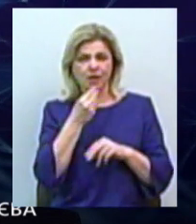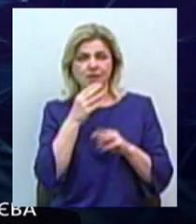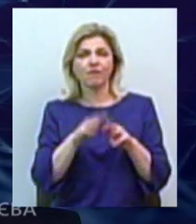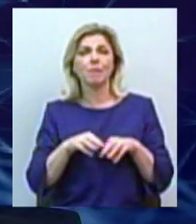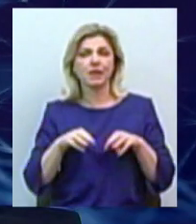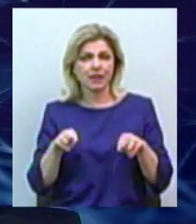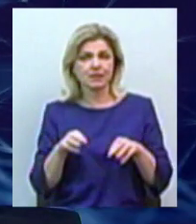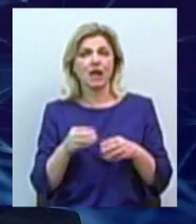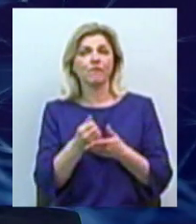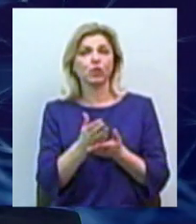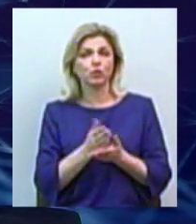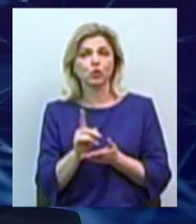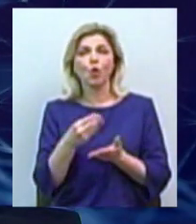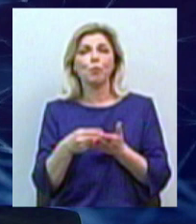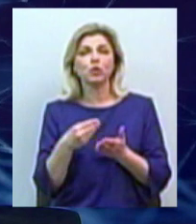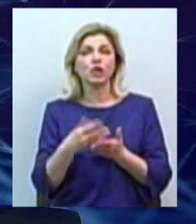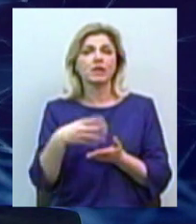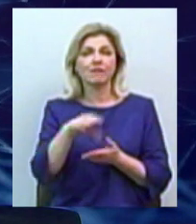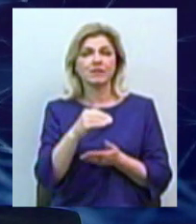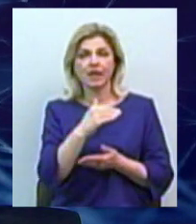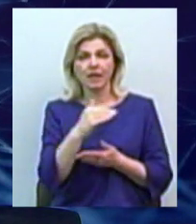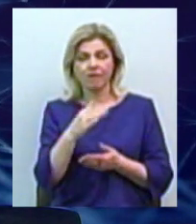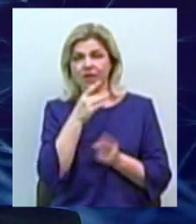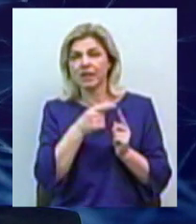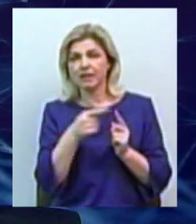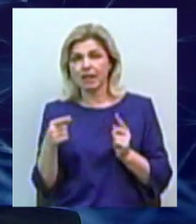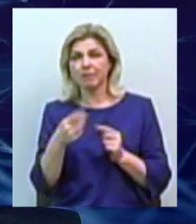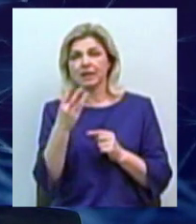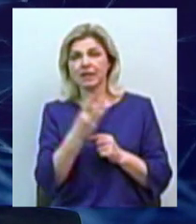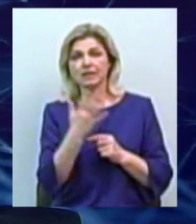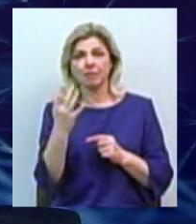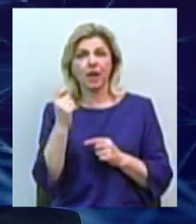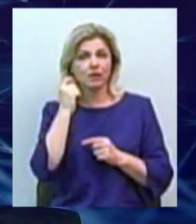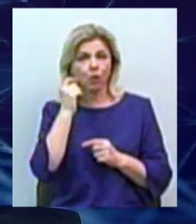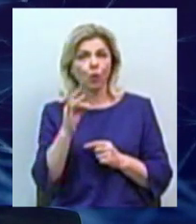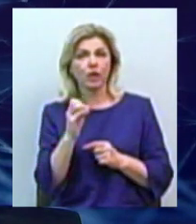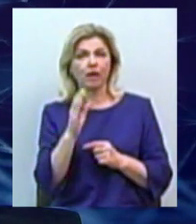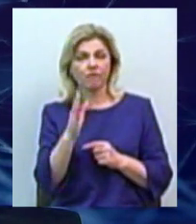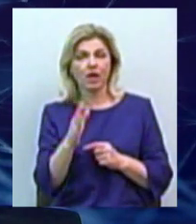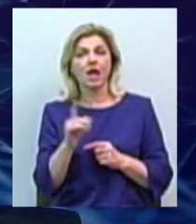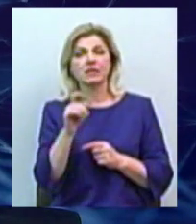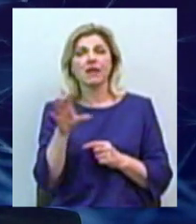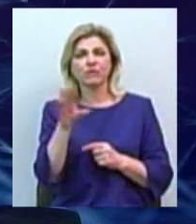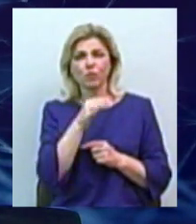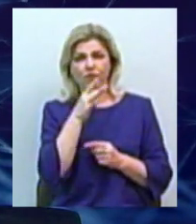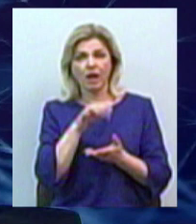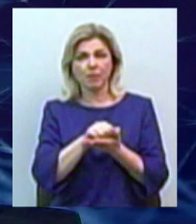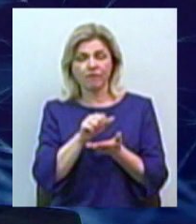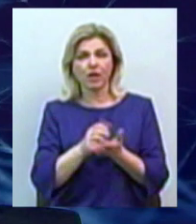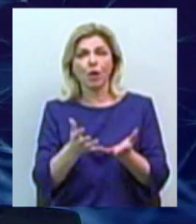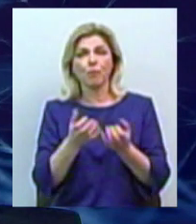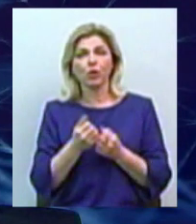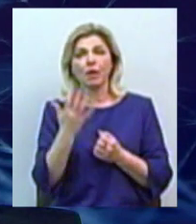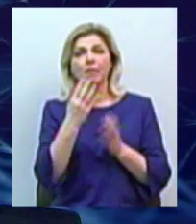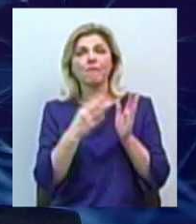що бюджети усіх рівнів за термін в 35 років, за весь термін концесії отримують 58 мільярдів